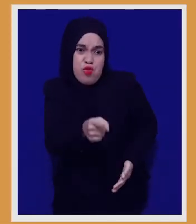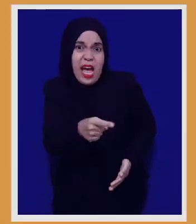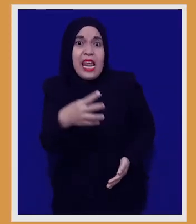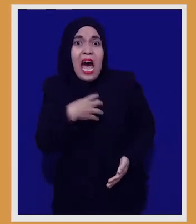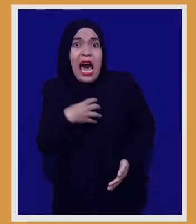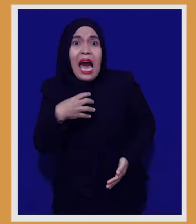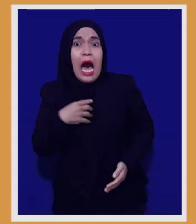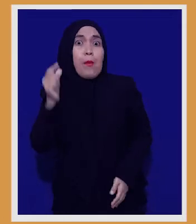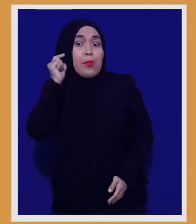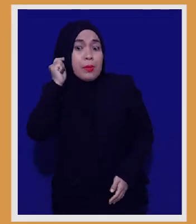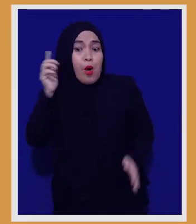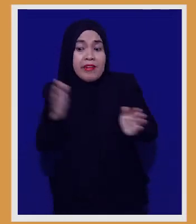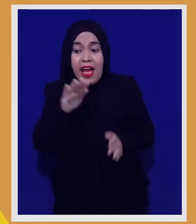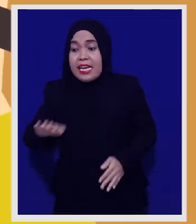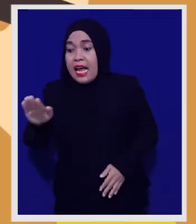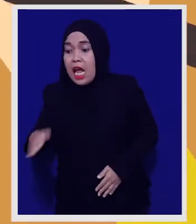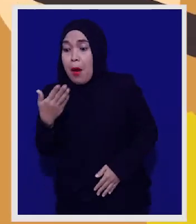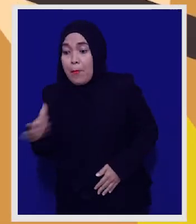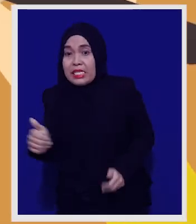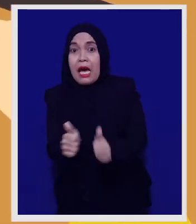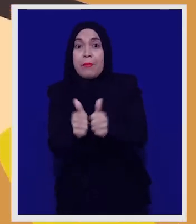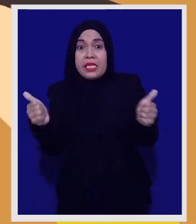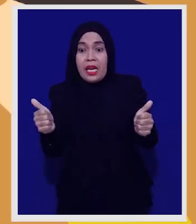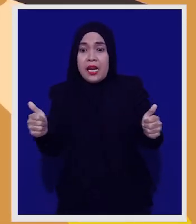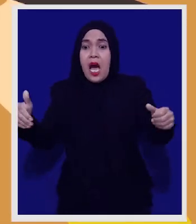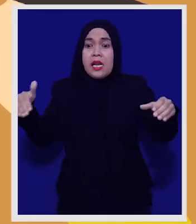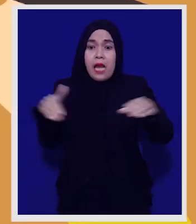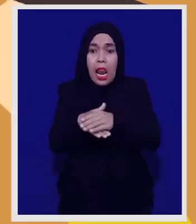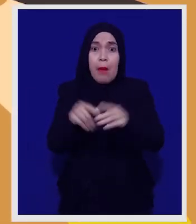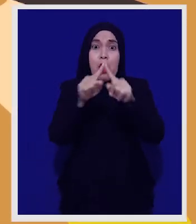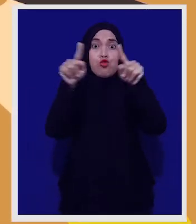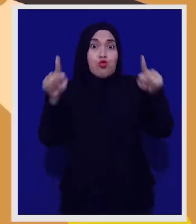limbah perceraian di dalam surat gugatan.